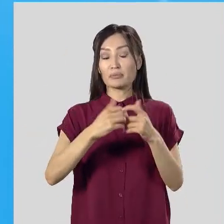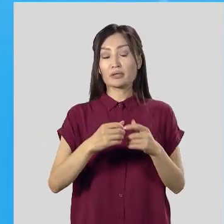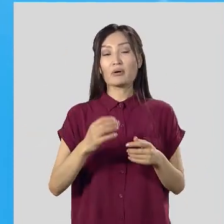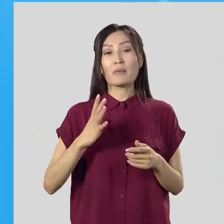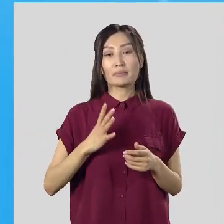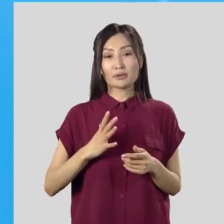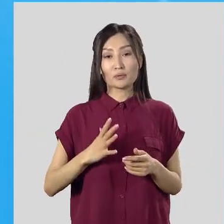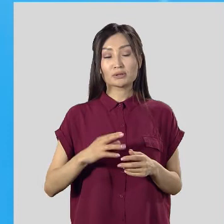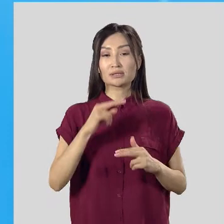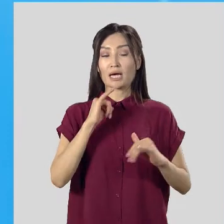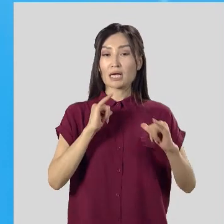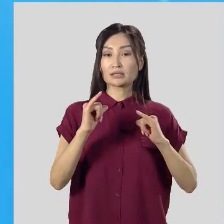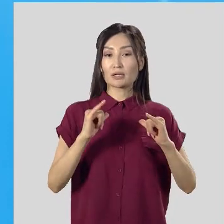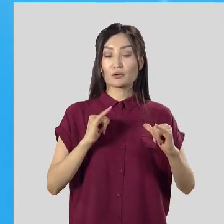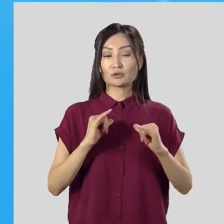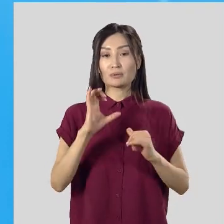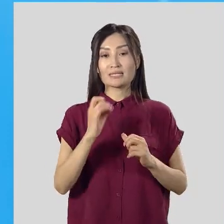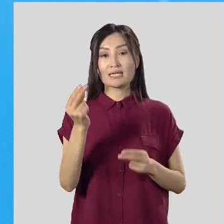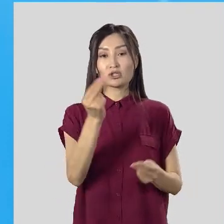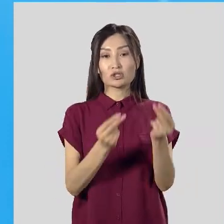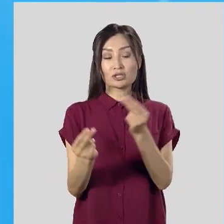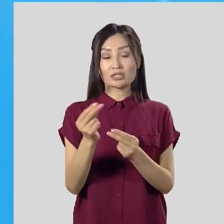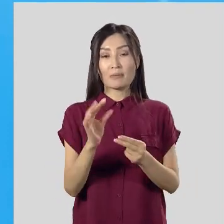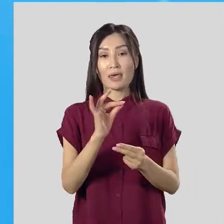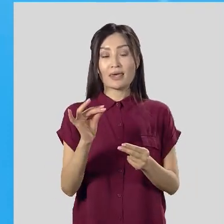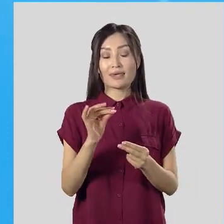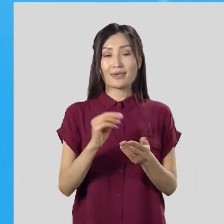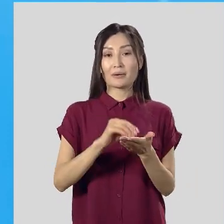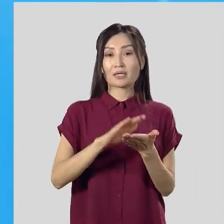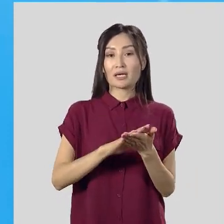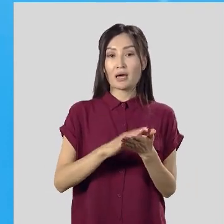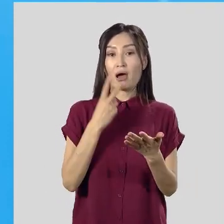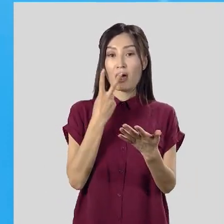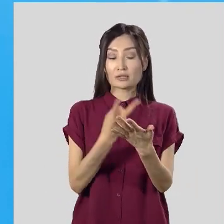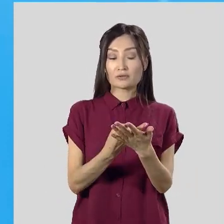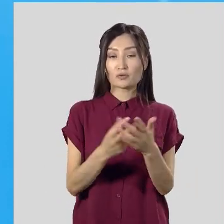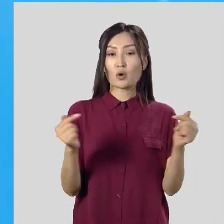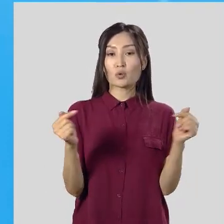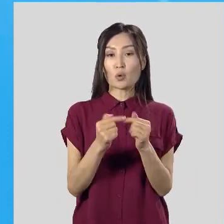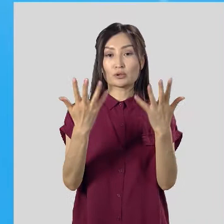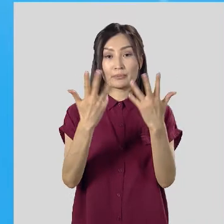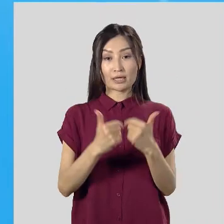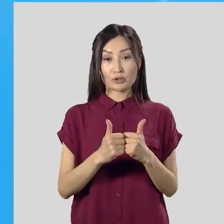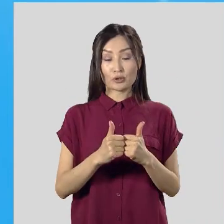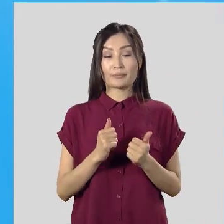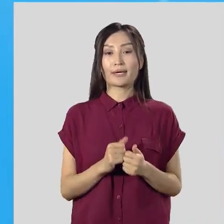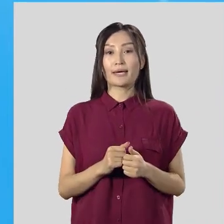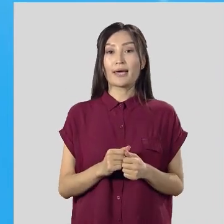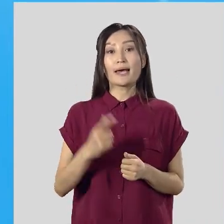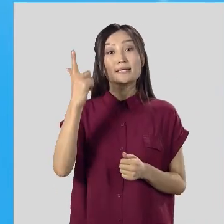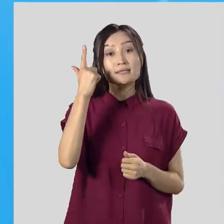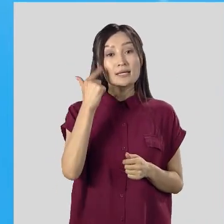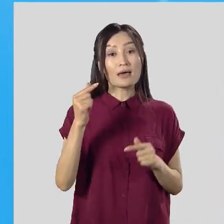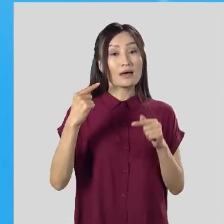приходится быть осторожными с чертежами и подкреплять очевидное точными расчетами.